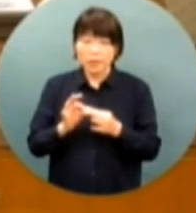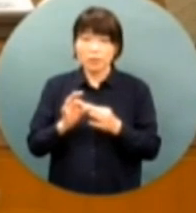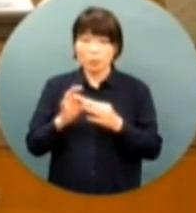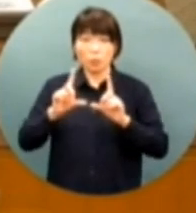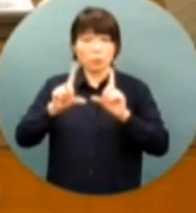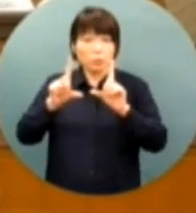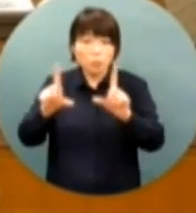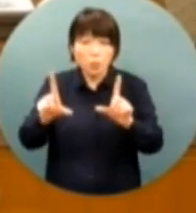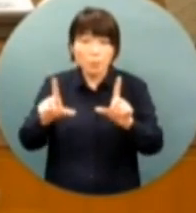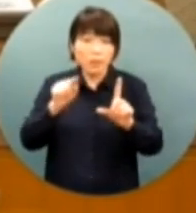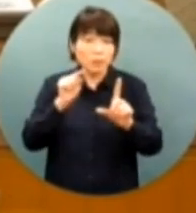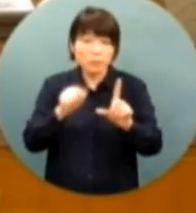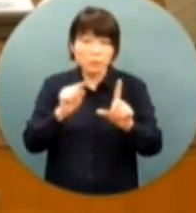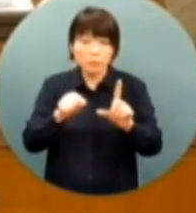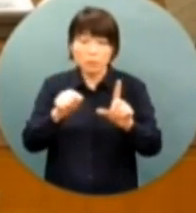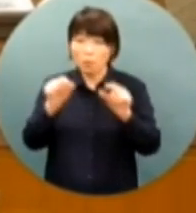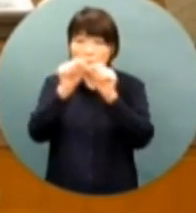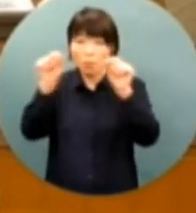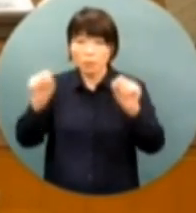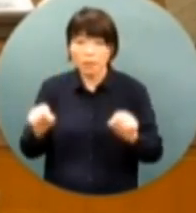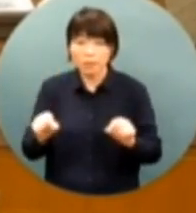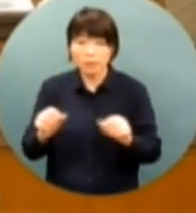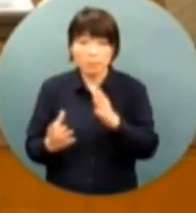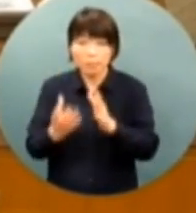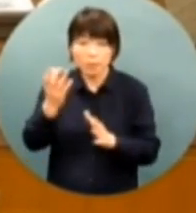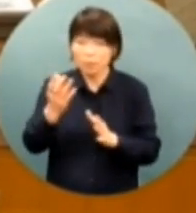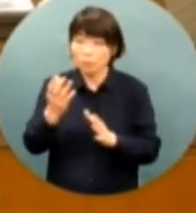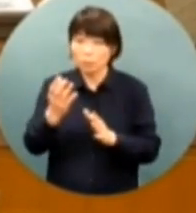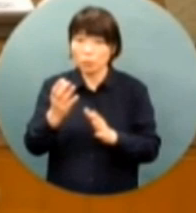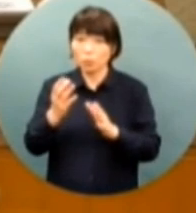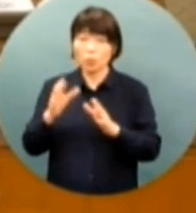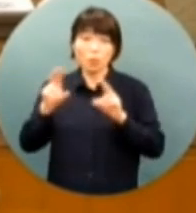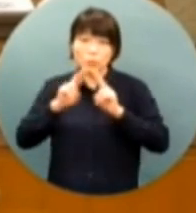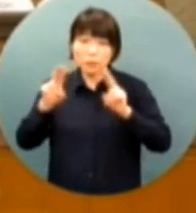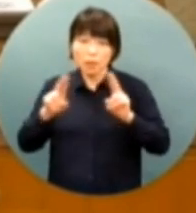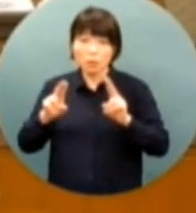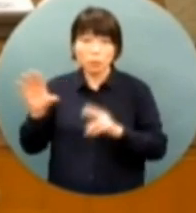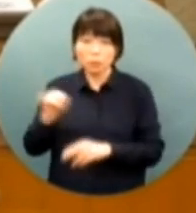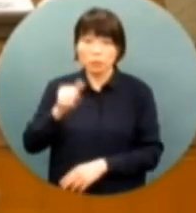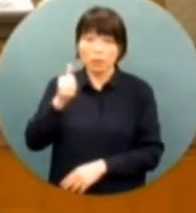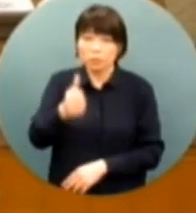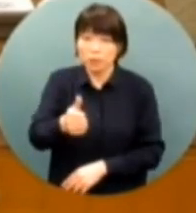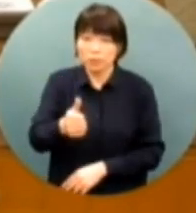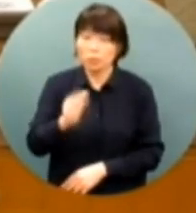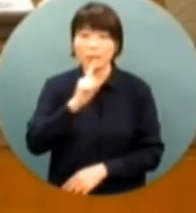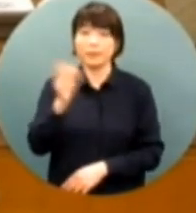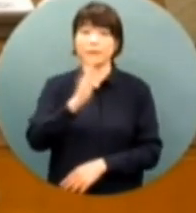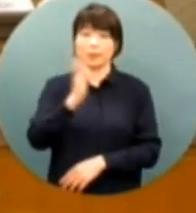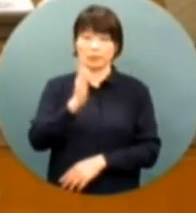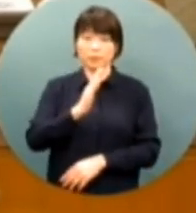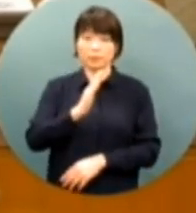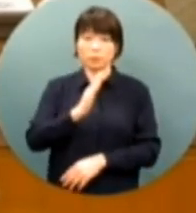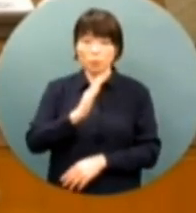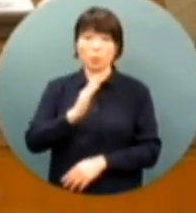自体を問題にしてですね、それでこれを使うなという勧告等にはなっていないと私